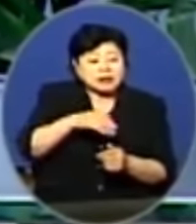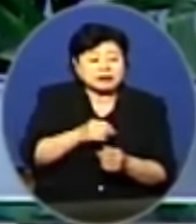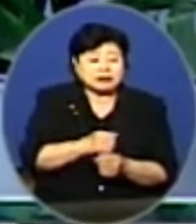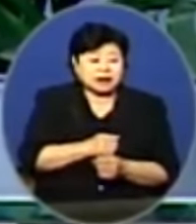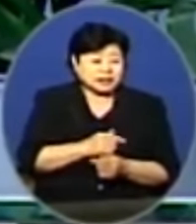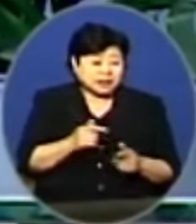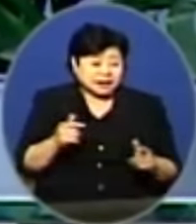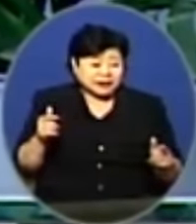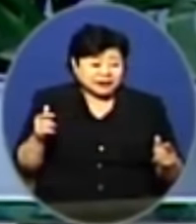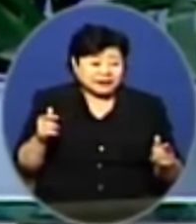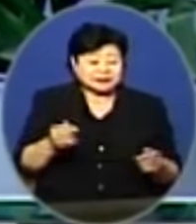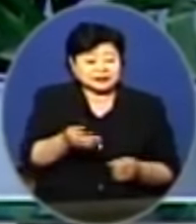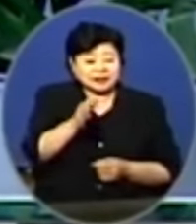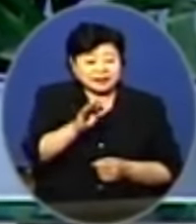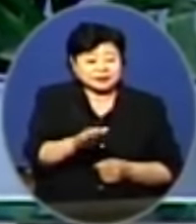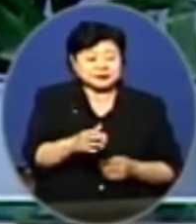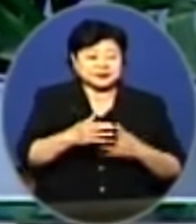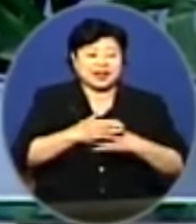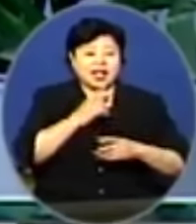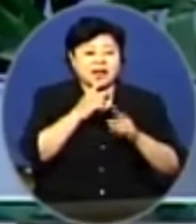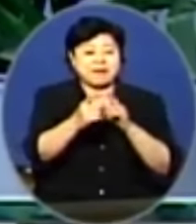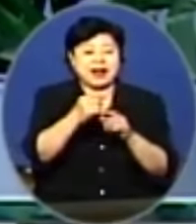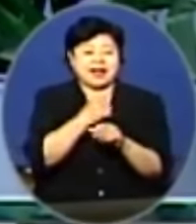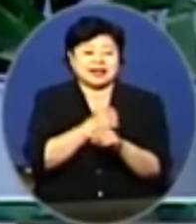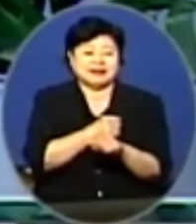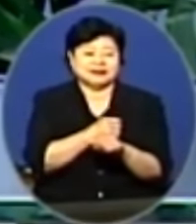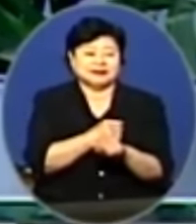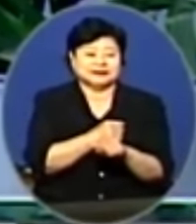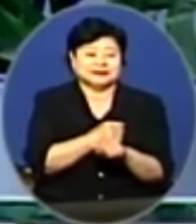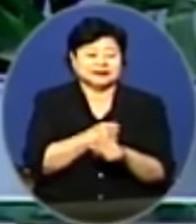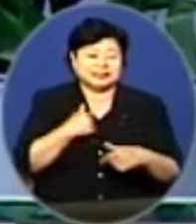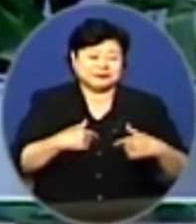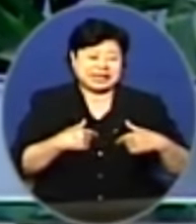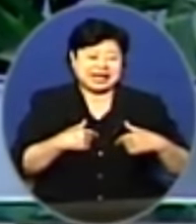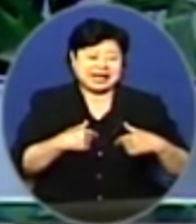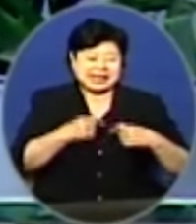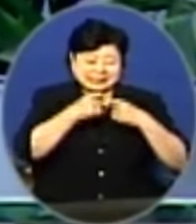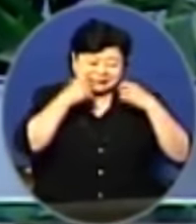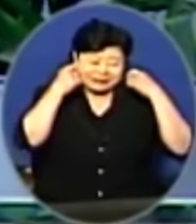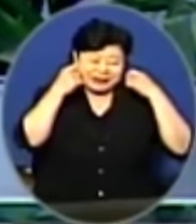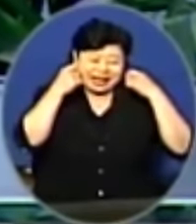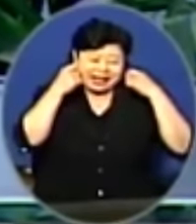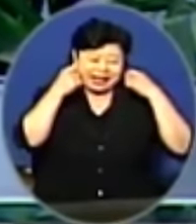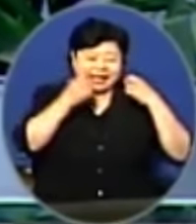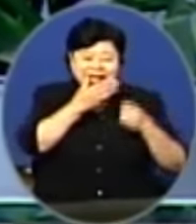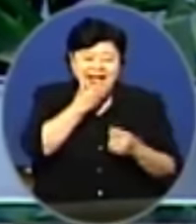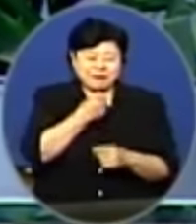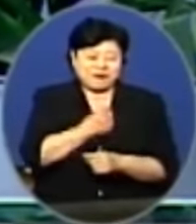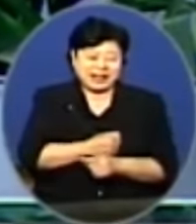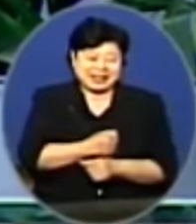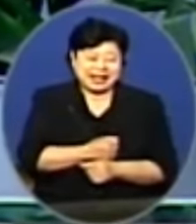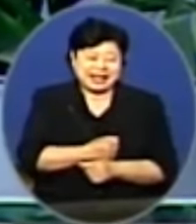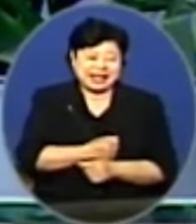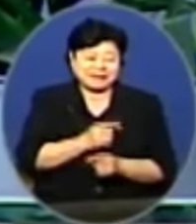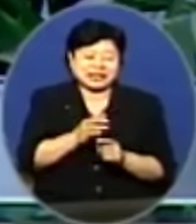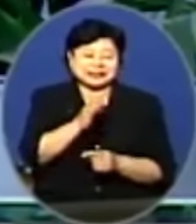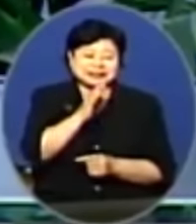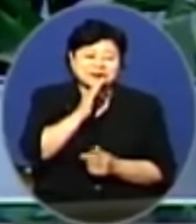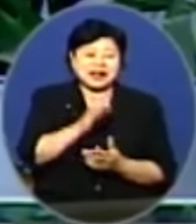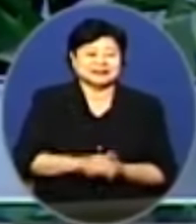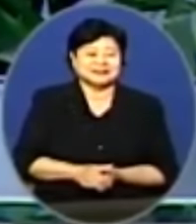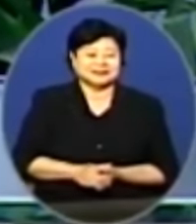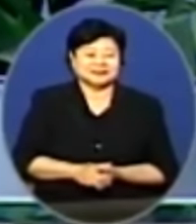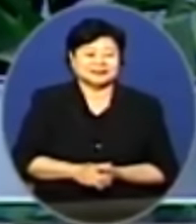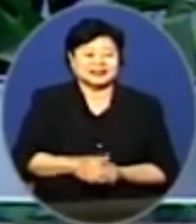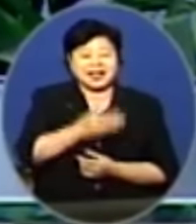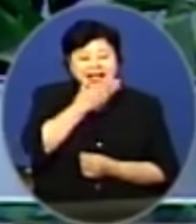않은데, 그러나 내가 말을 하기를 기쁘다, 즐겁다, 행복하다니 그 말이 참말일 거다.